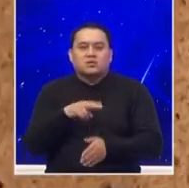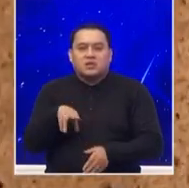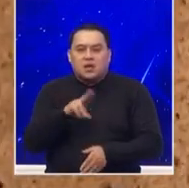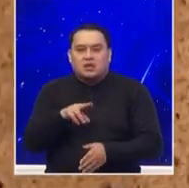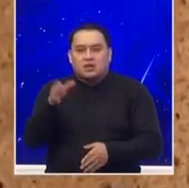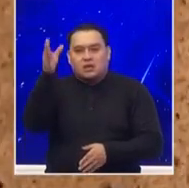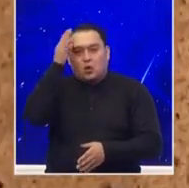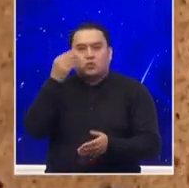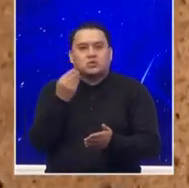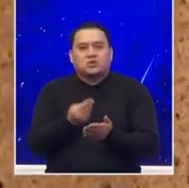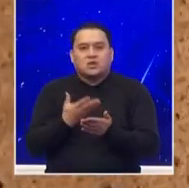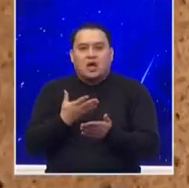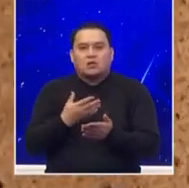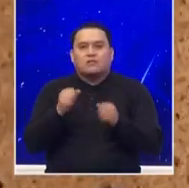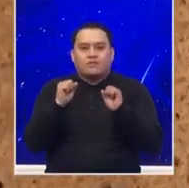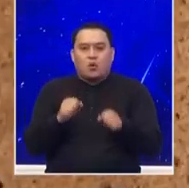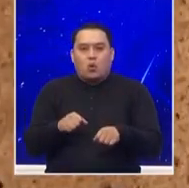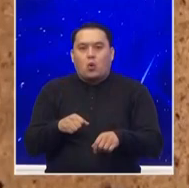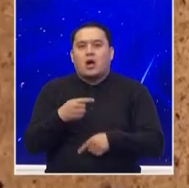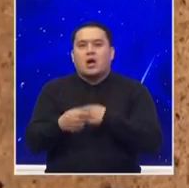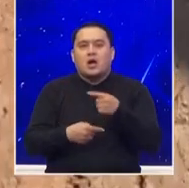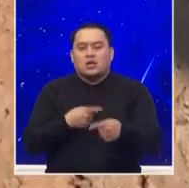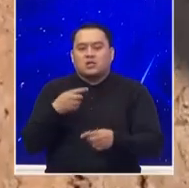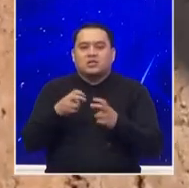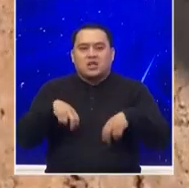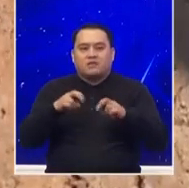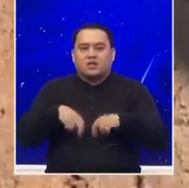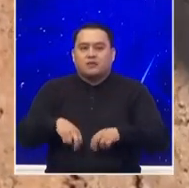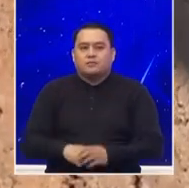значительную научную ценность и лягут в основу целого комплекса исследований.